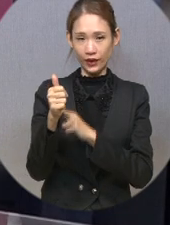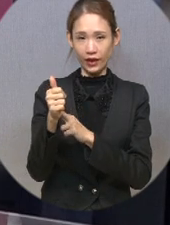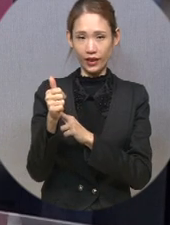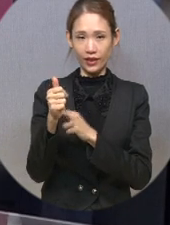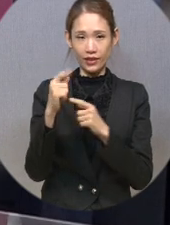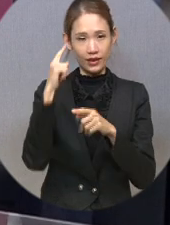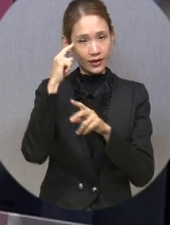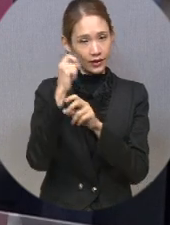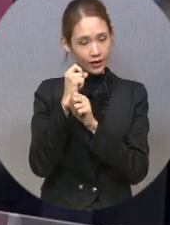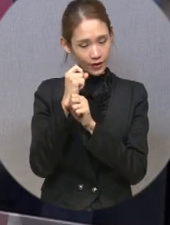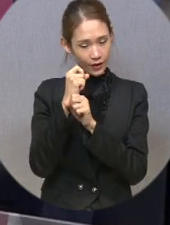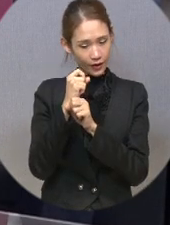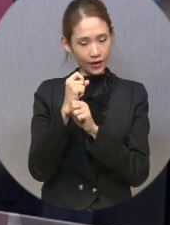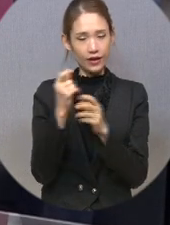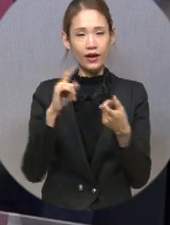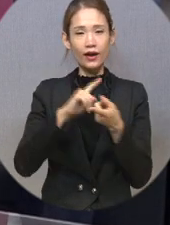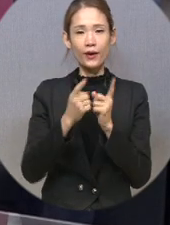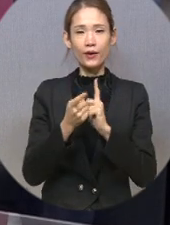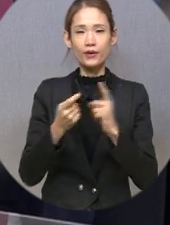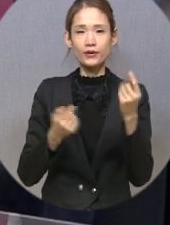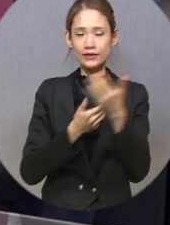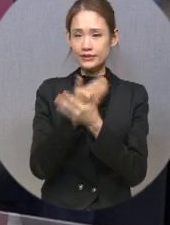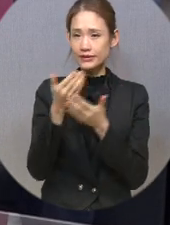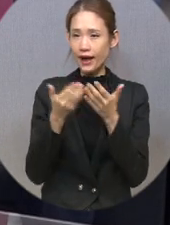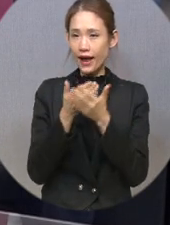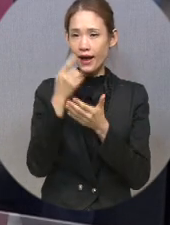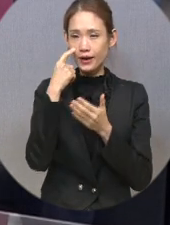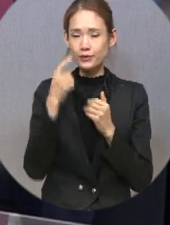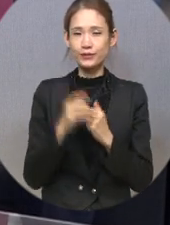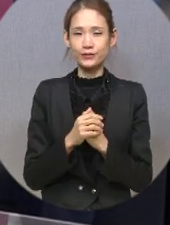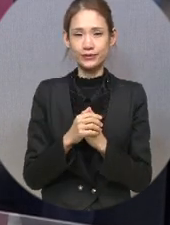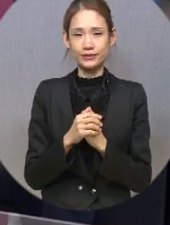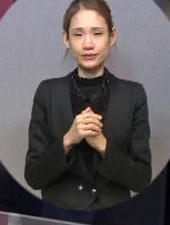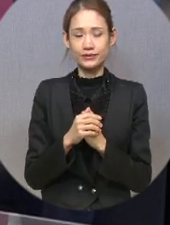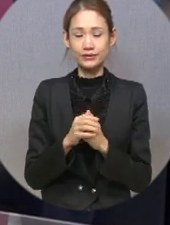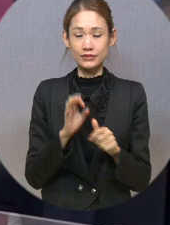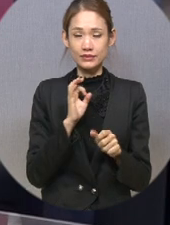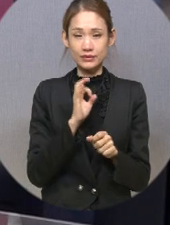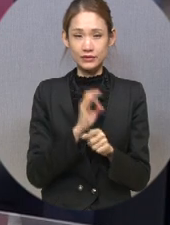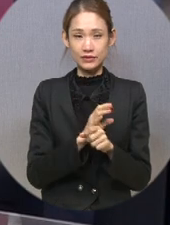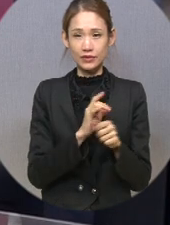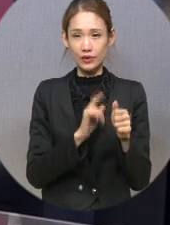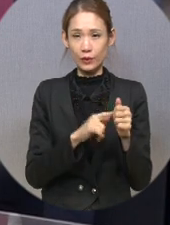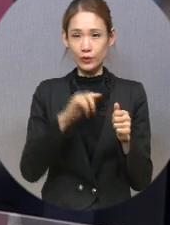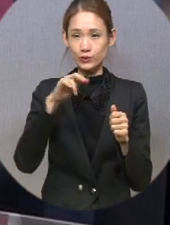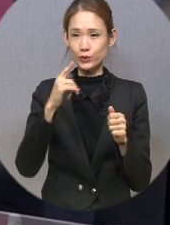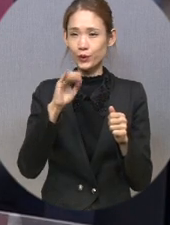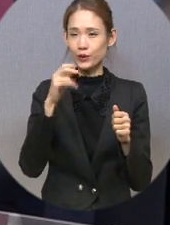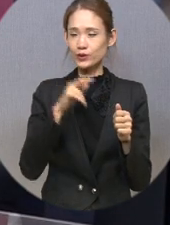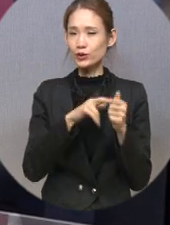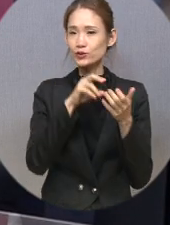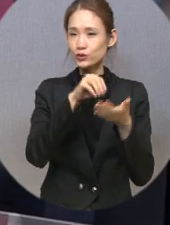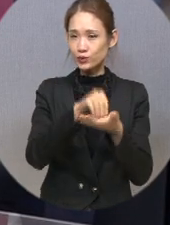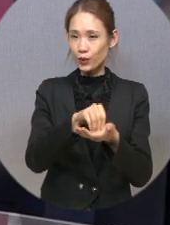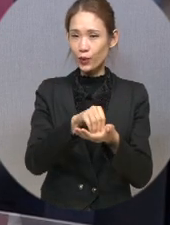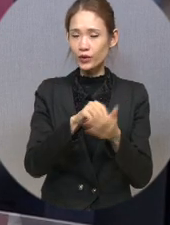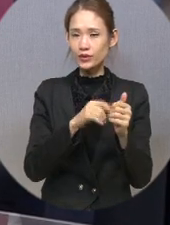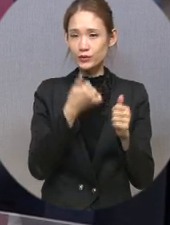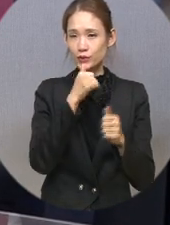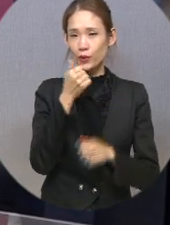대해서 의견을 나누는 시간을 갖도록 하겠습니다. 간단하게 조영종 후보님을